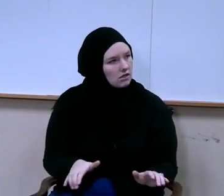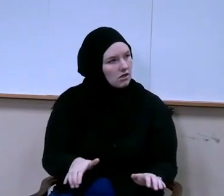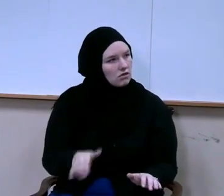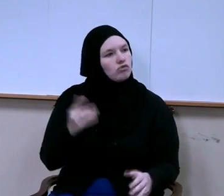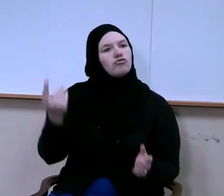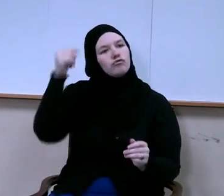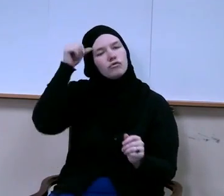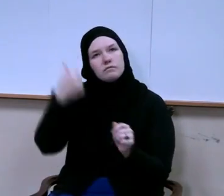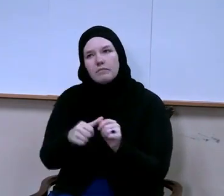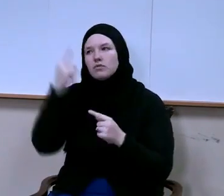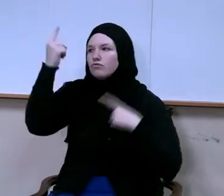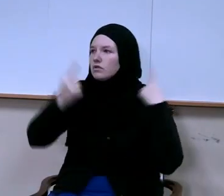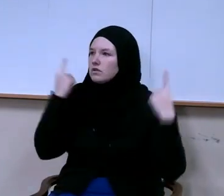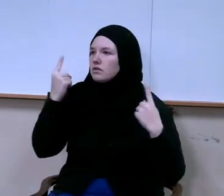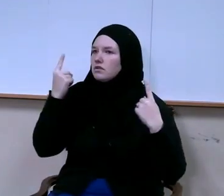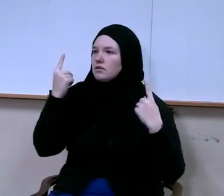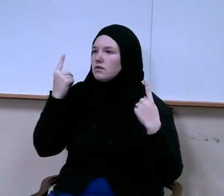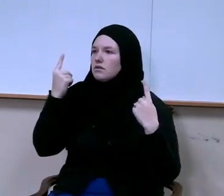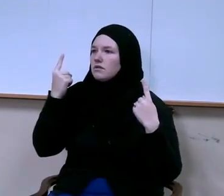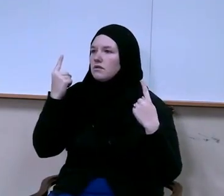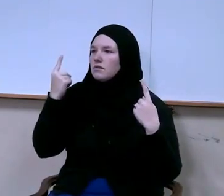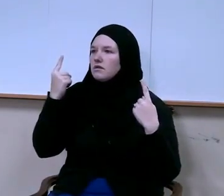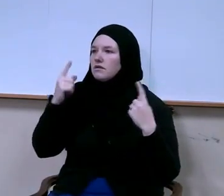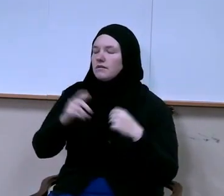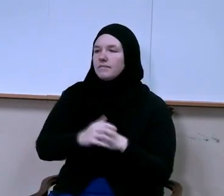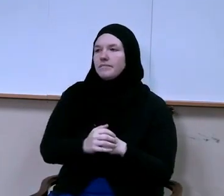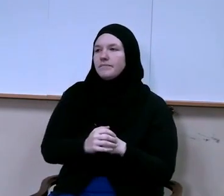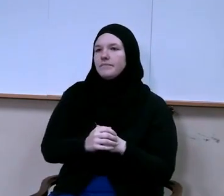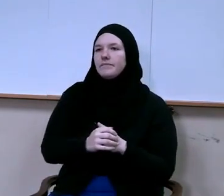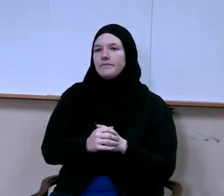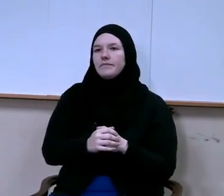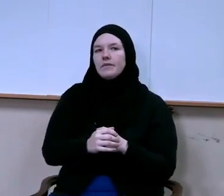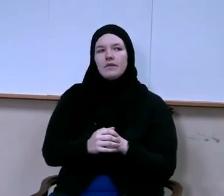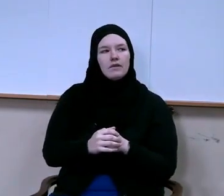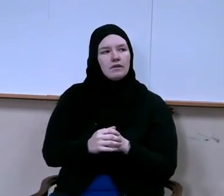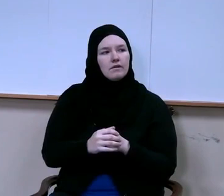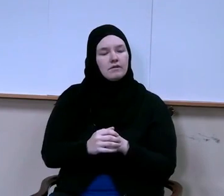to reconsider, to remember. وَاذْكُرُوا نِعْمَةَ اللَّهِ عَلَيْكُمْ